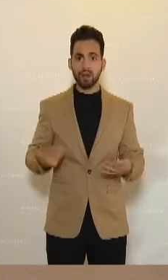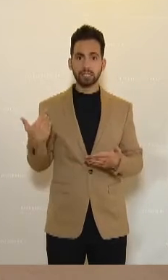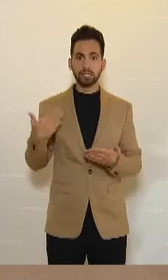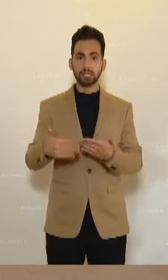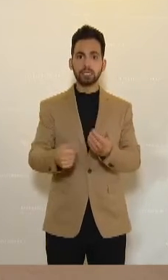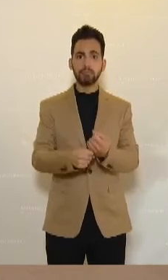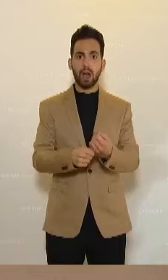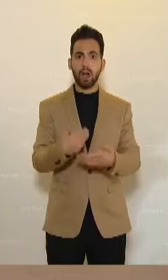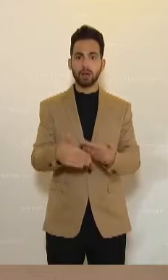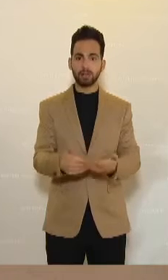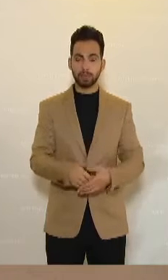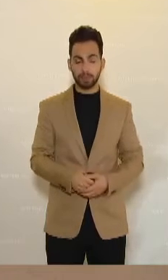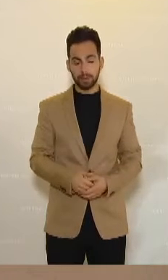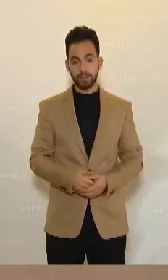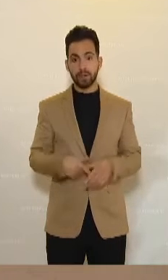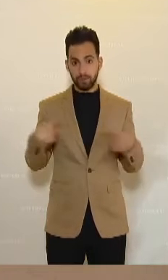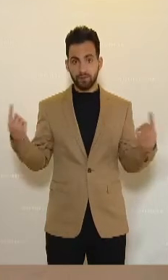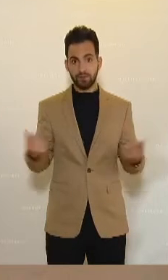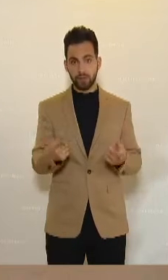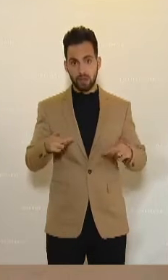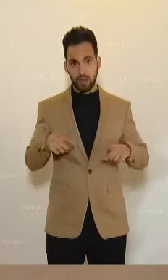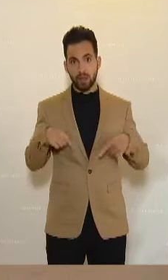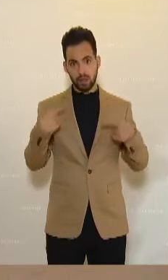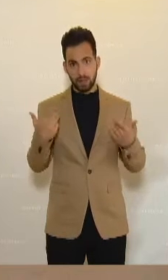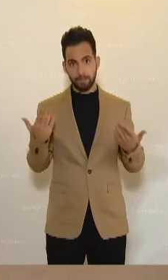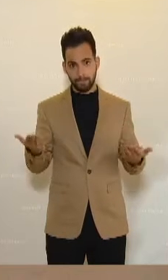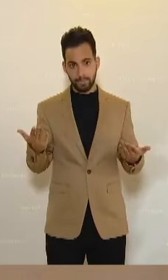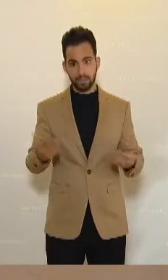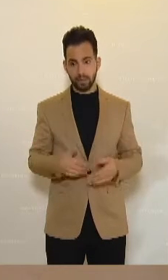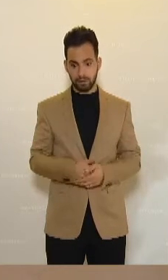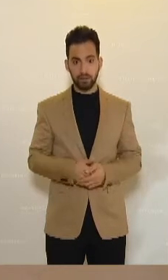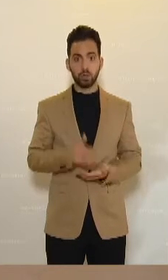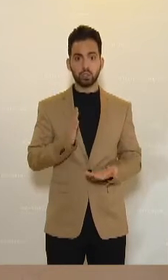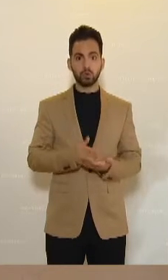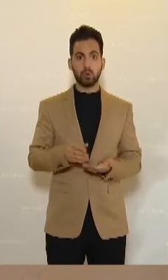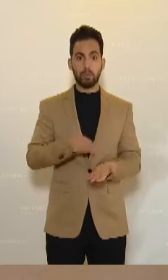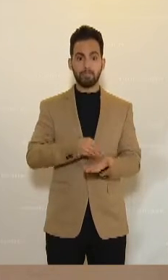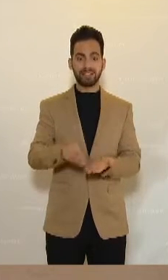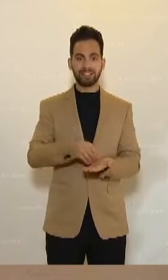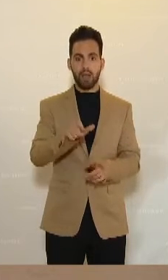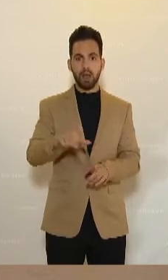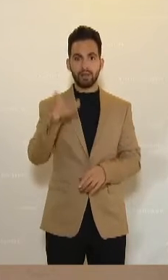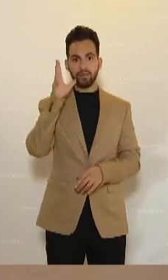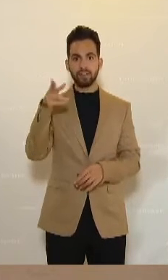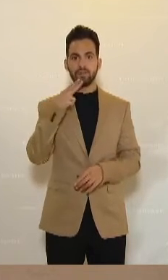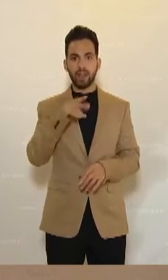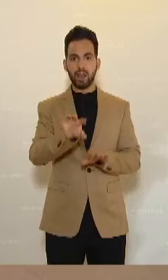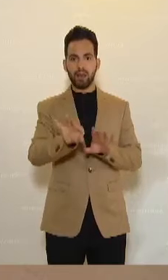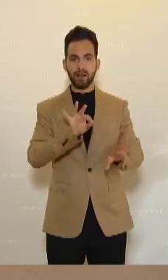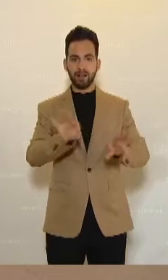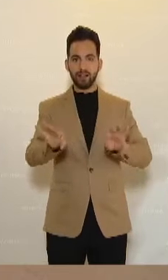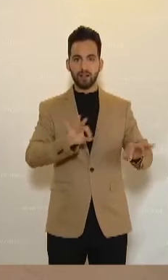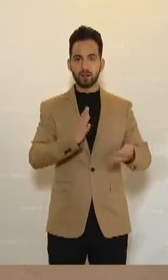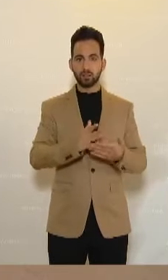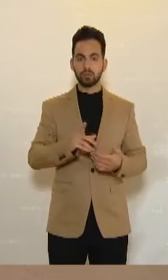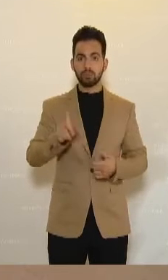wird. Und wir haben jetzt erlebt, dass schon die ersten Zahler nominiert sind. Die ersten Zahler sind